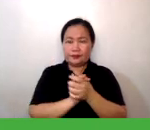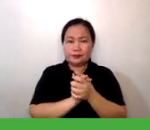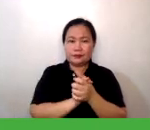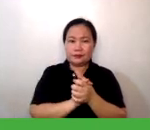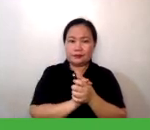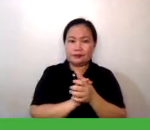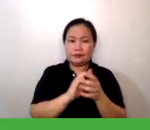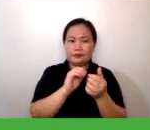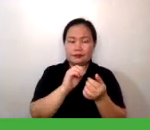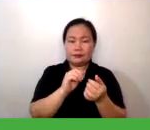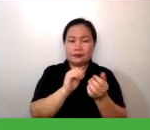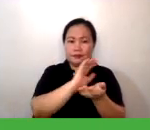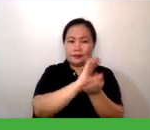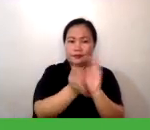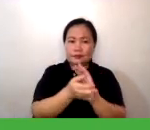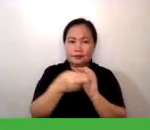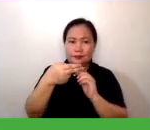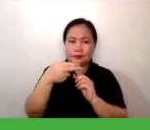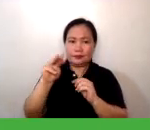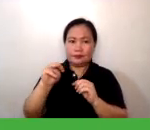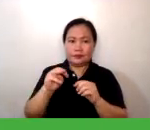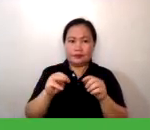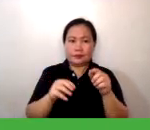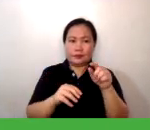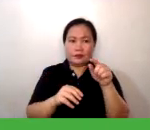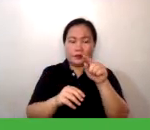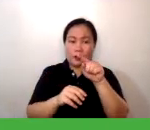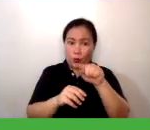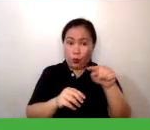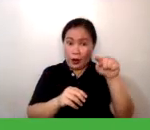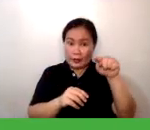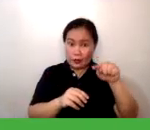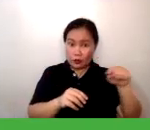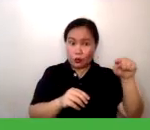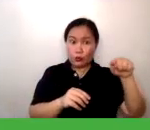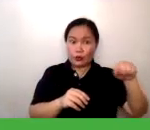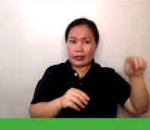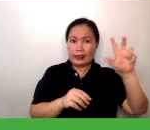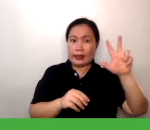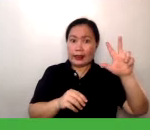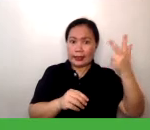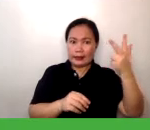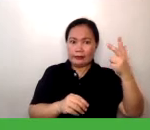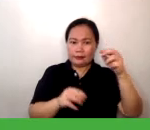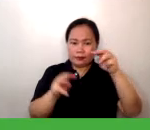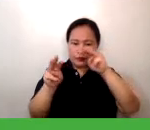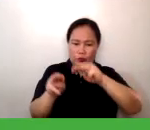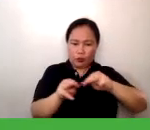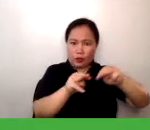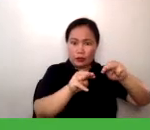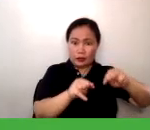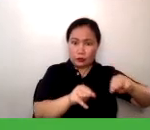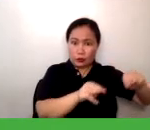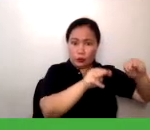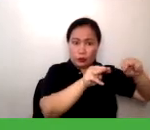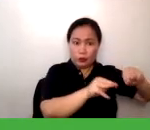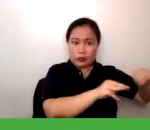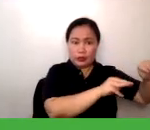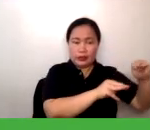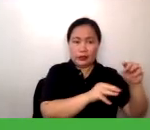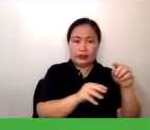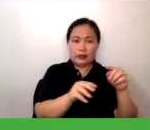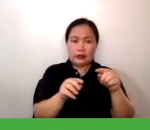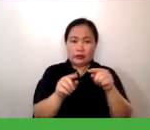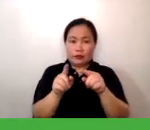siya. Pupunta tayo, gagawin natin siyang hectometers. So, bilang 1, 2, 3. Ulit.